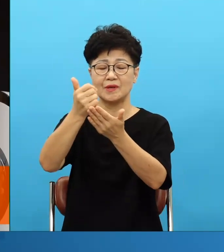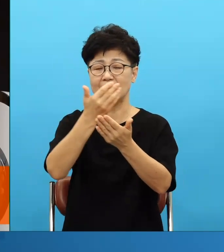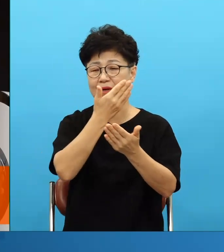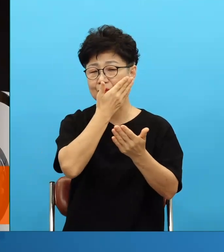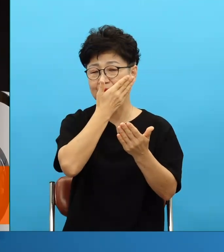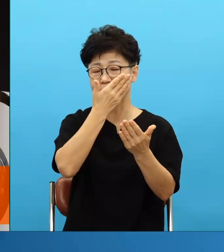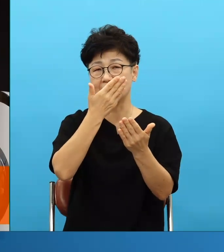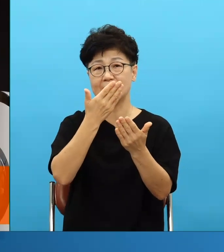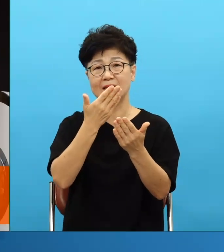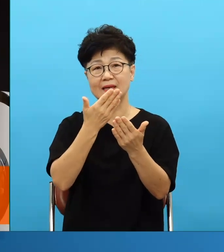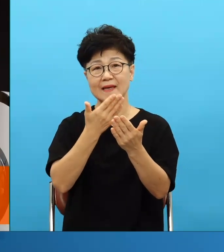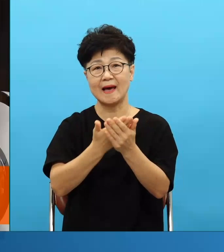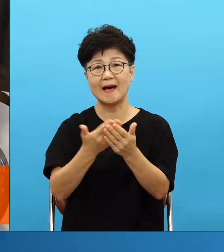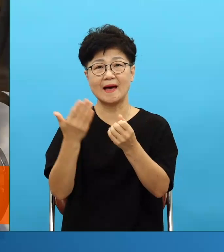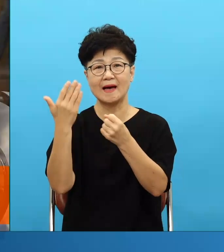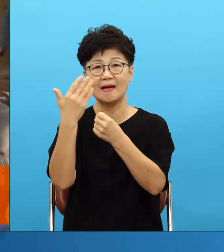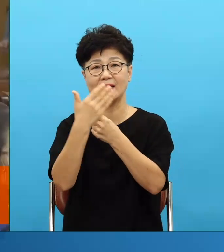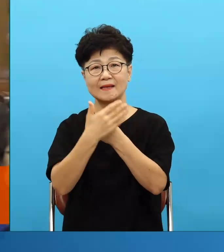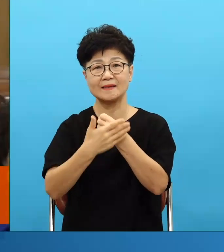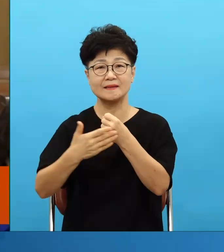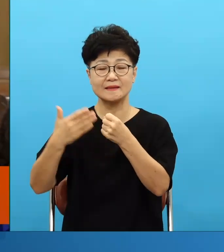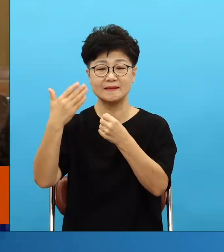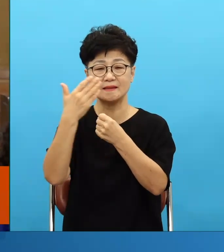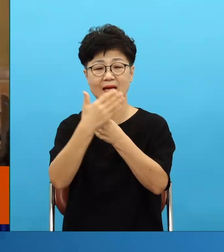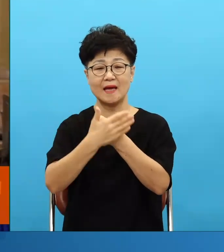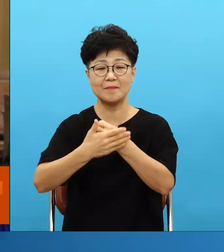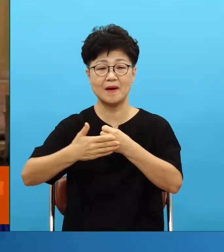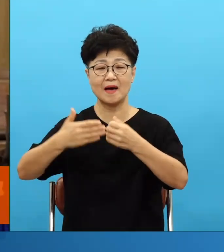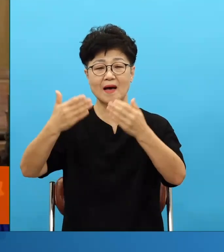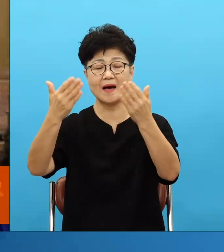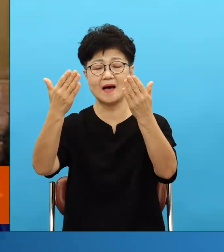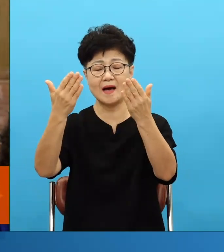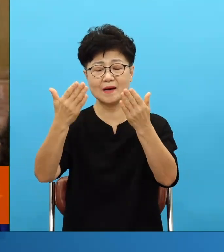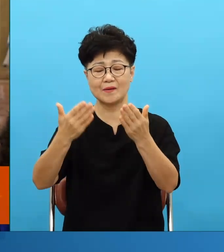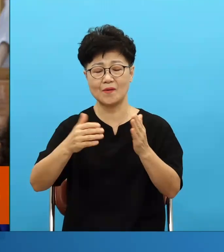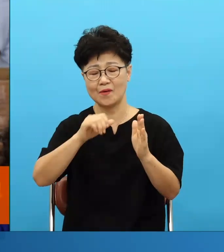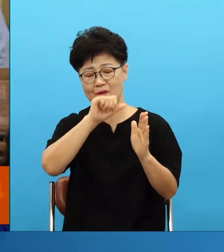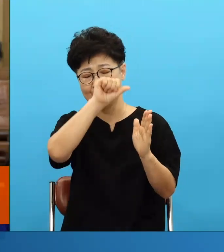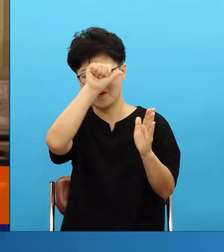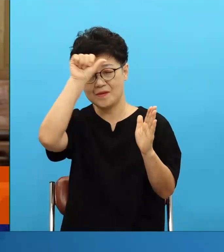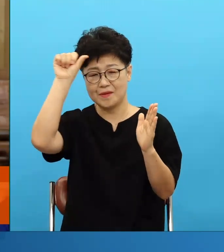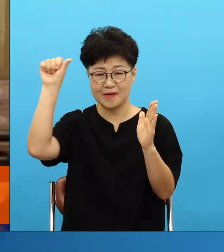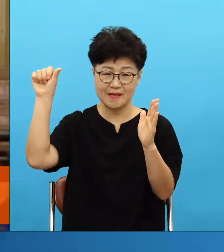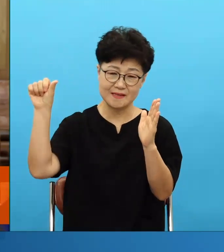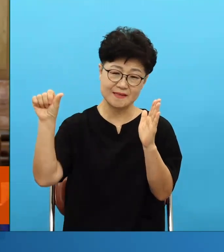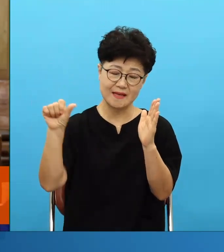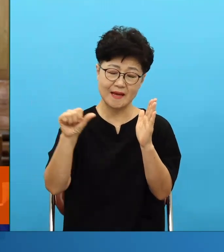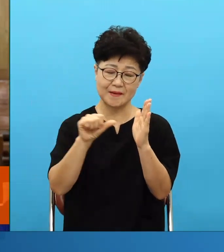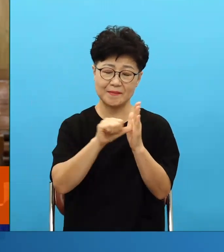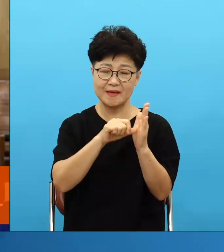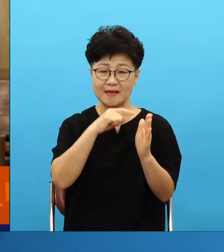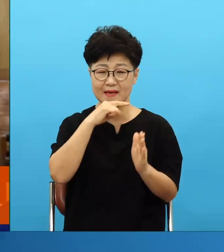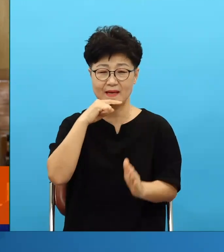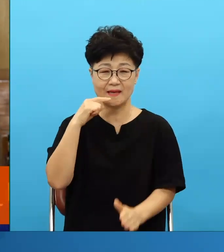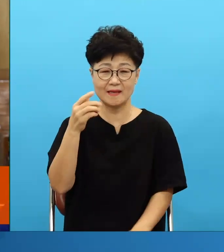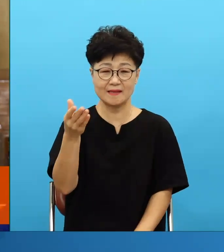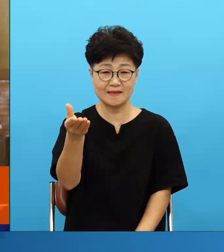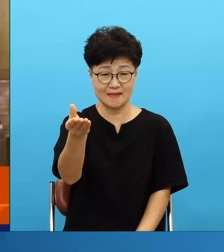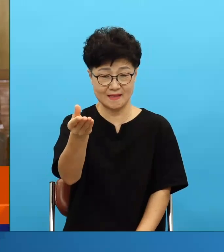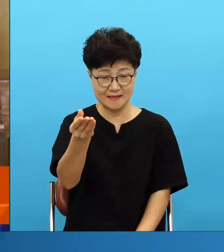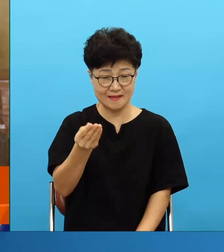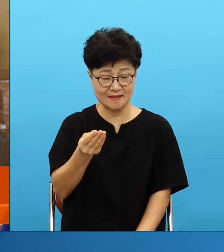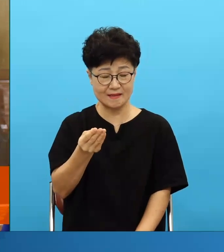주의 귀한 은혜 받고 일생